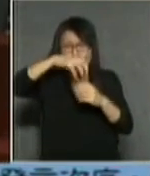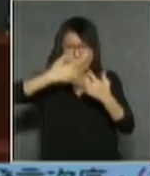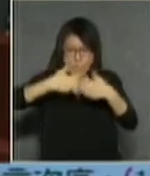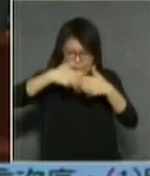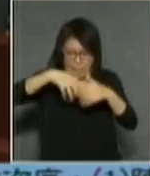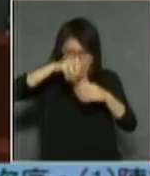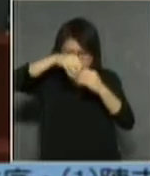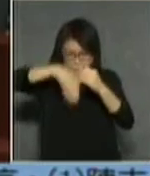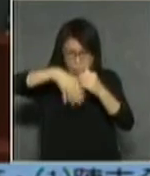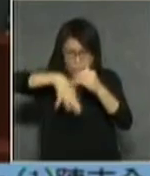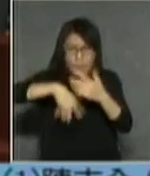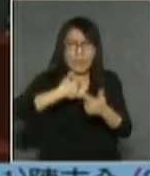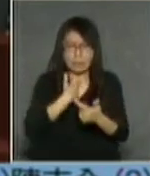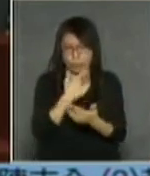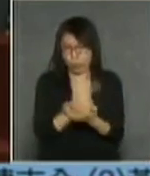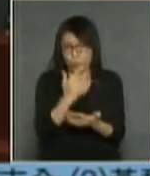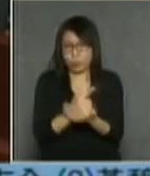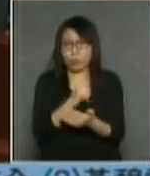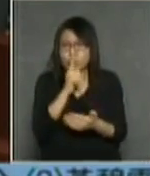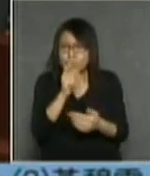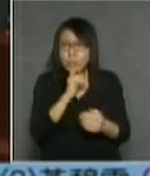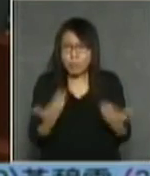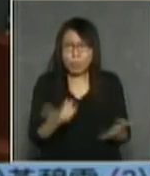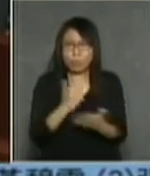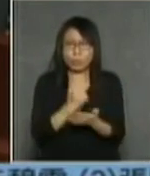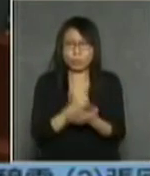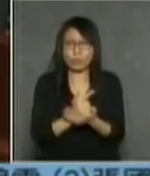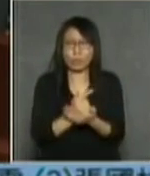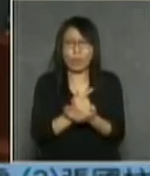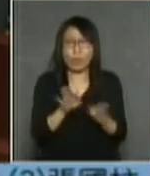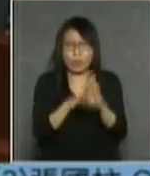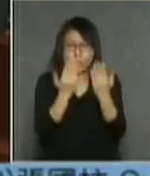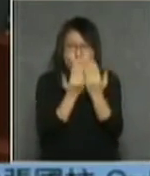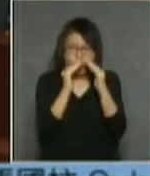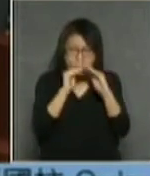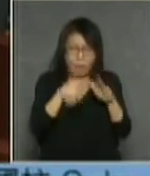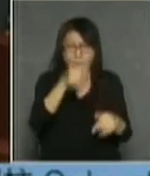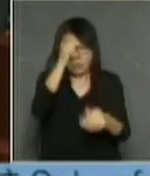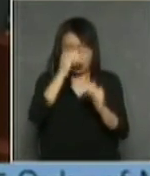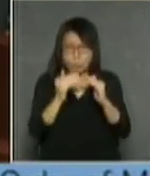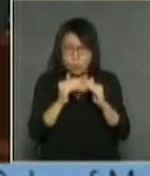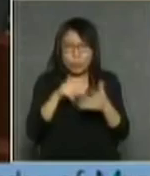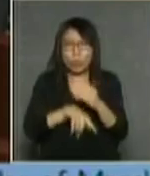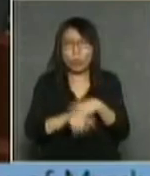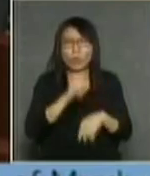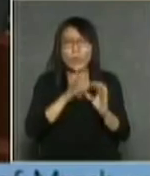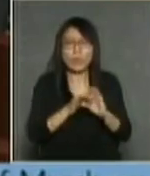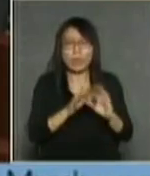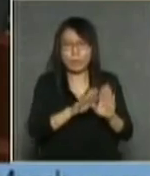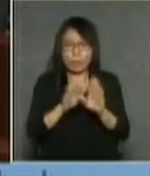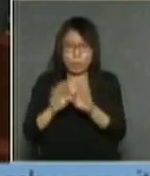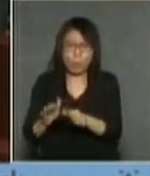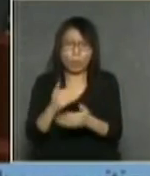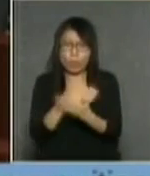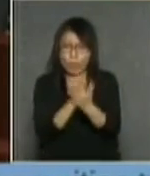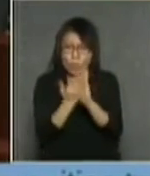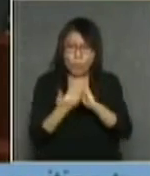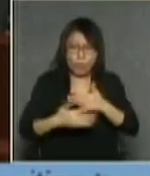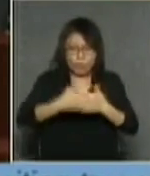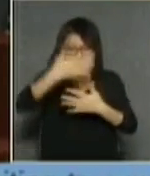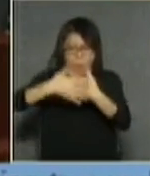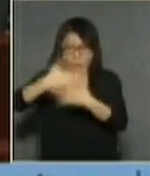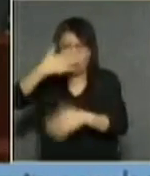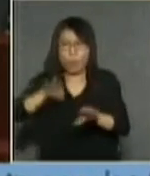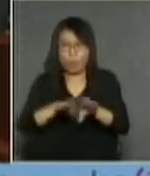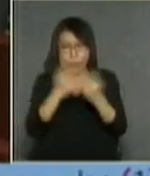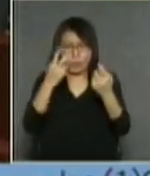的。另一方面呢，当局已经开始为学校和医院等公共的服务大楼呢进行一些验